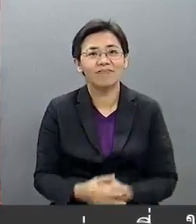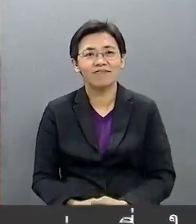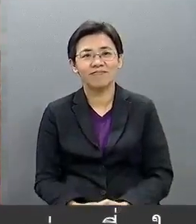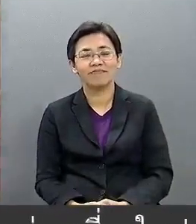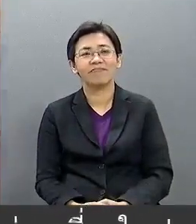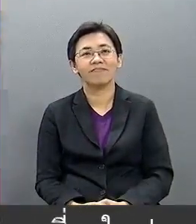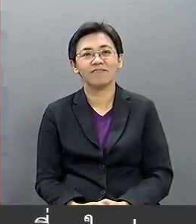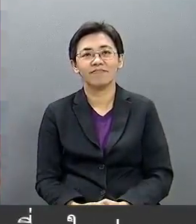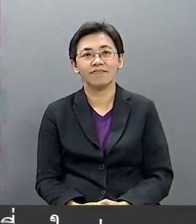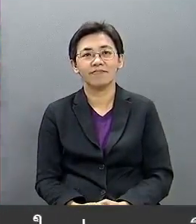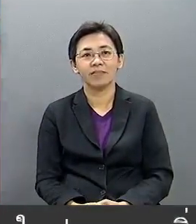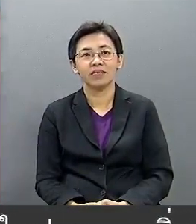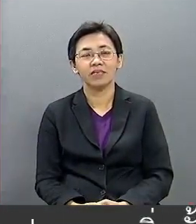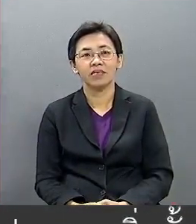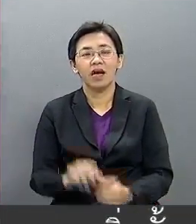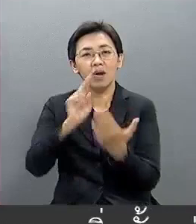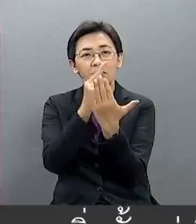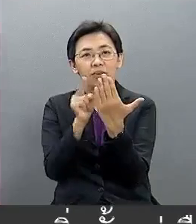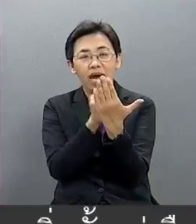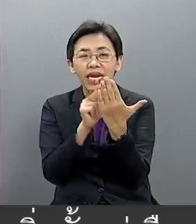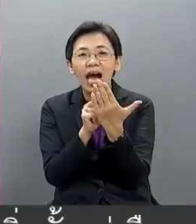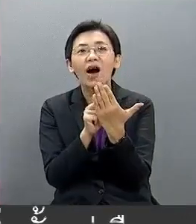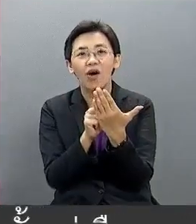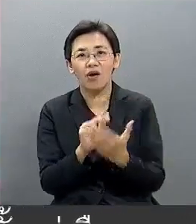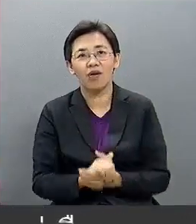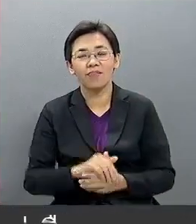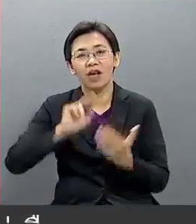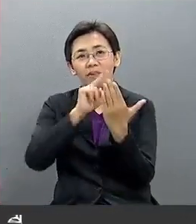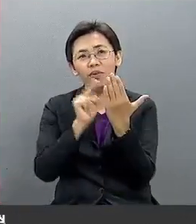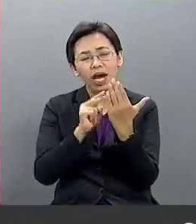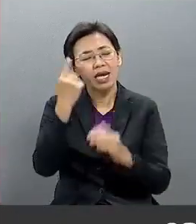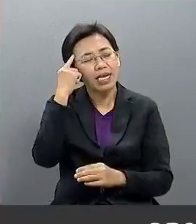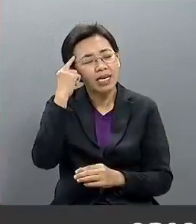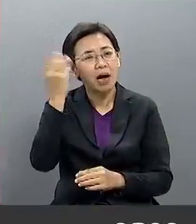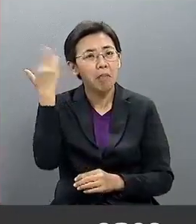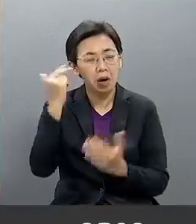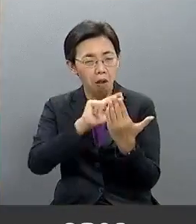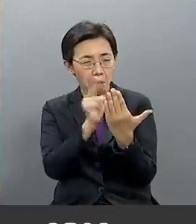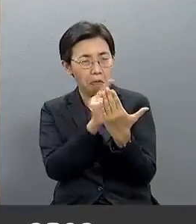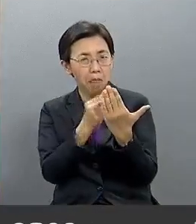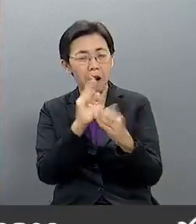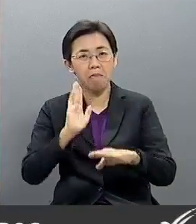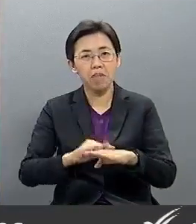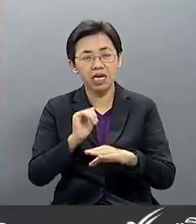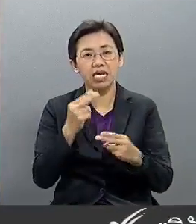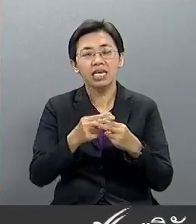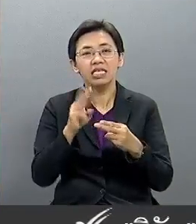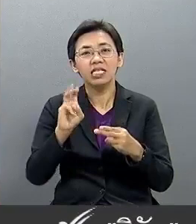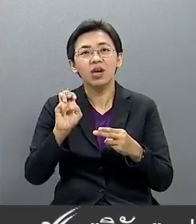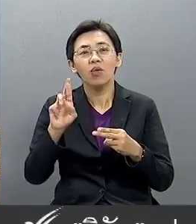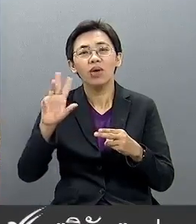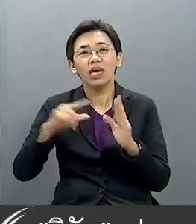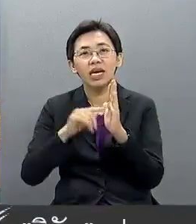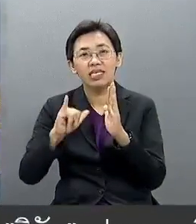ผู้กันหนวดหนูคู่ใจที่เก็บใส่กรอบไว้ชวนคิดถึงยุคสร้างชื่อครั้งวีรชัยบานไทยสงทำผู้กันเองตามแบบฉ